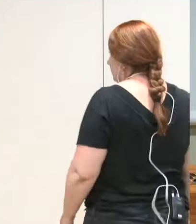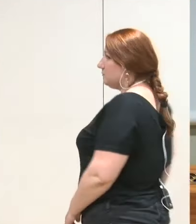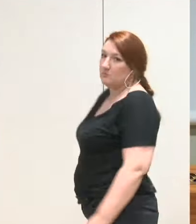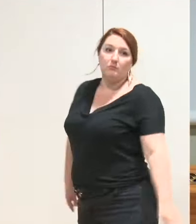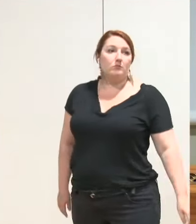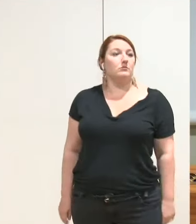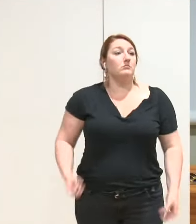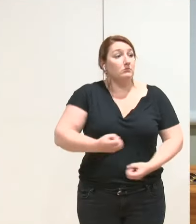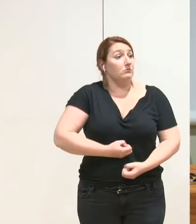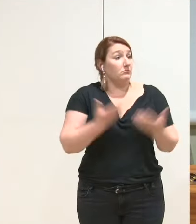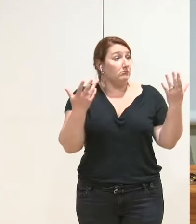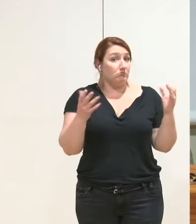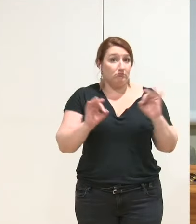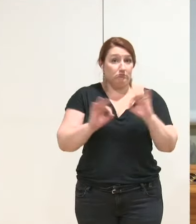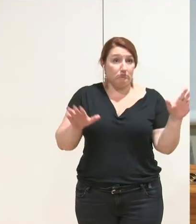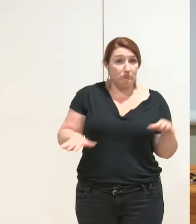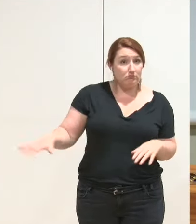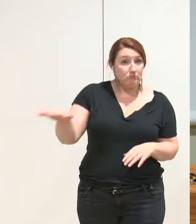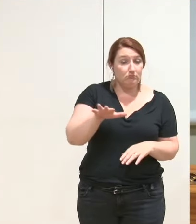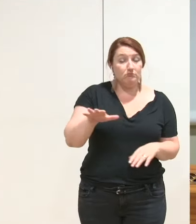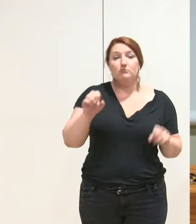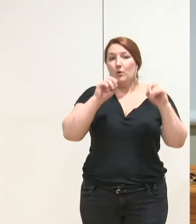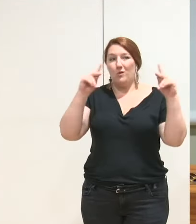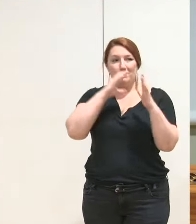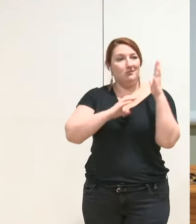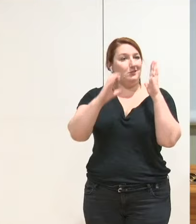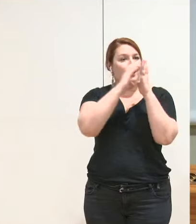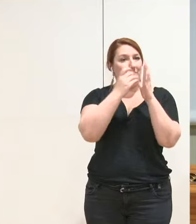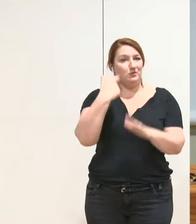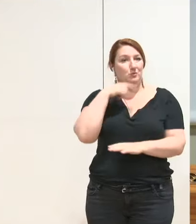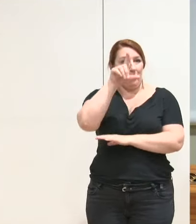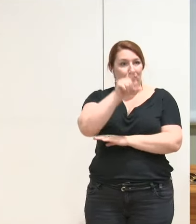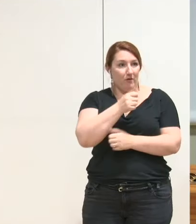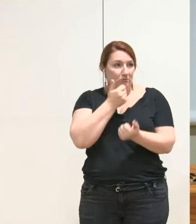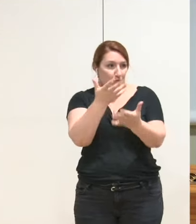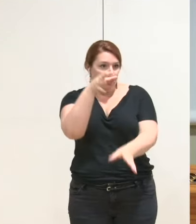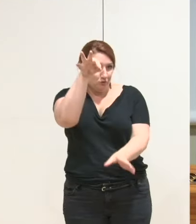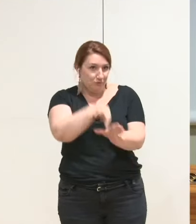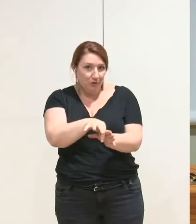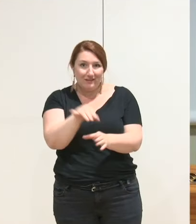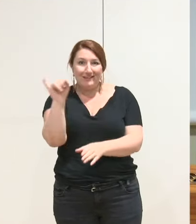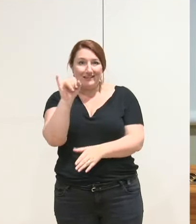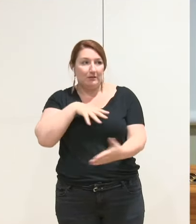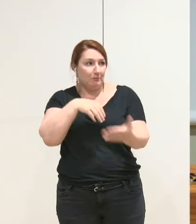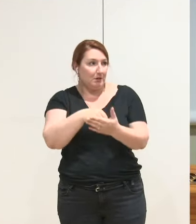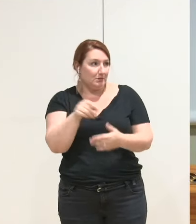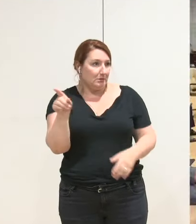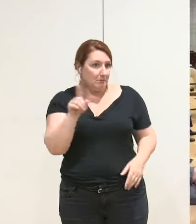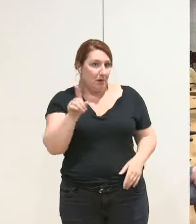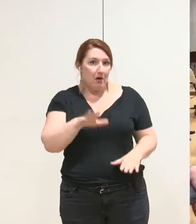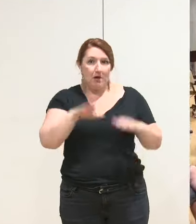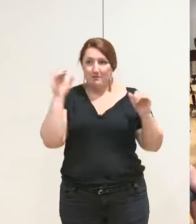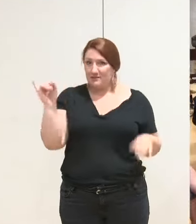cas je mets cette délibération numéro 20 au voix qui ne prend pas part au vote qui